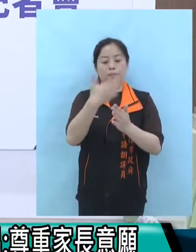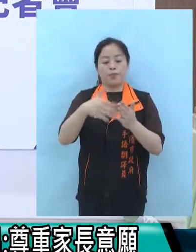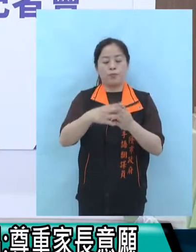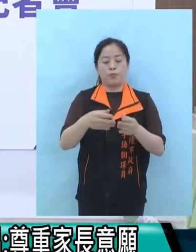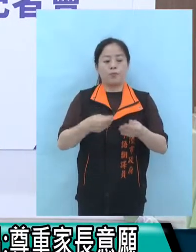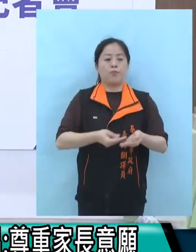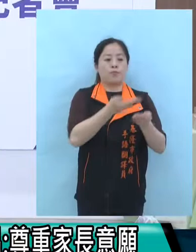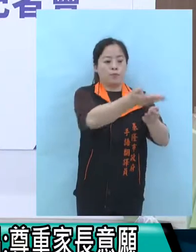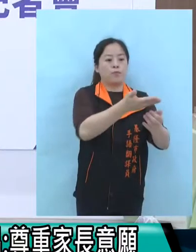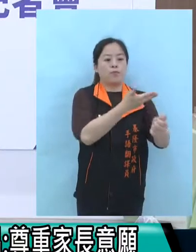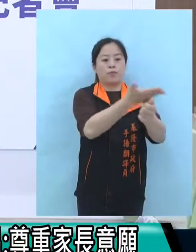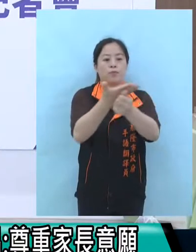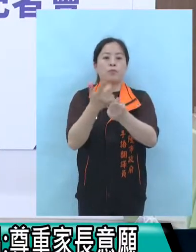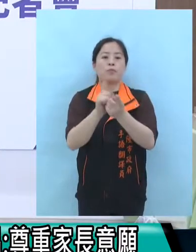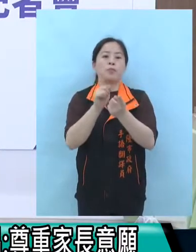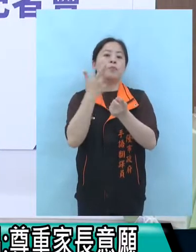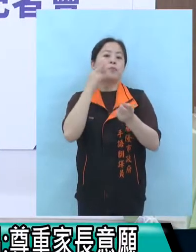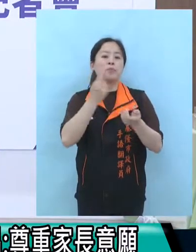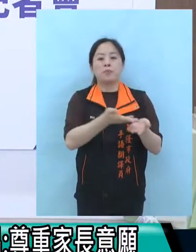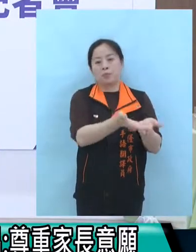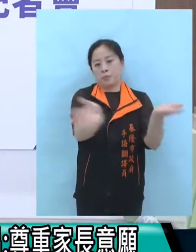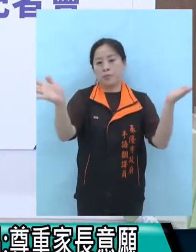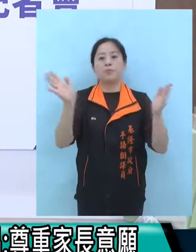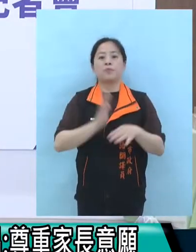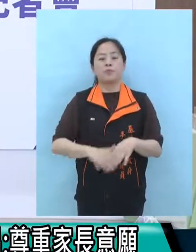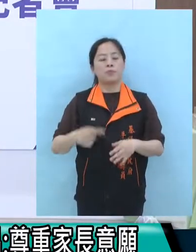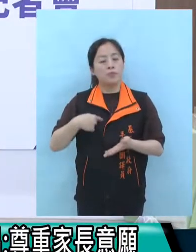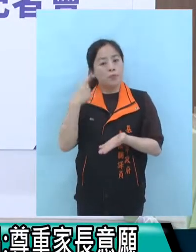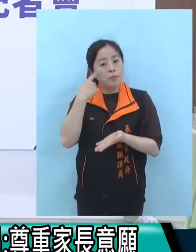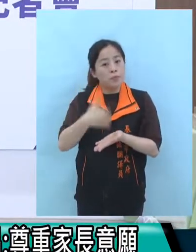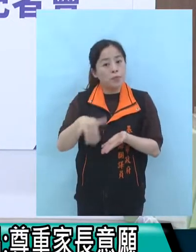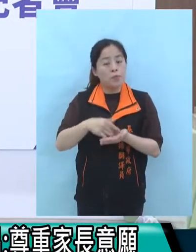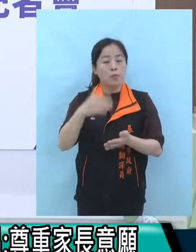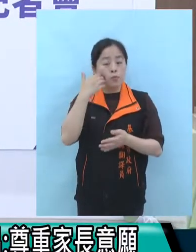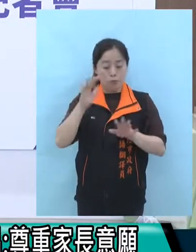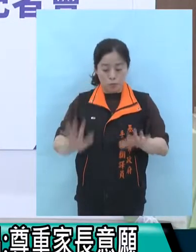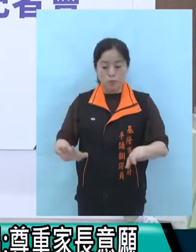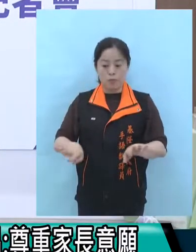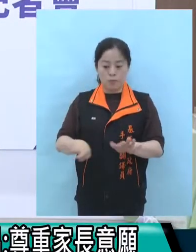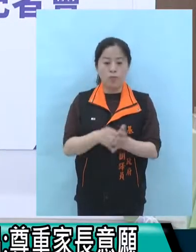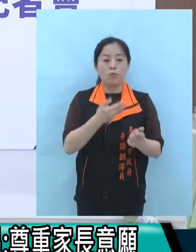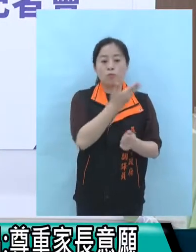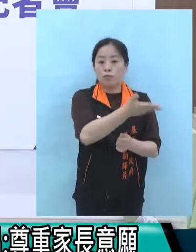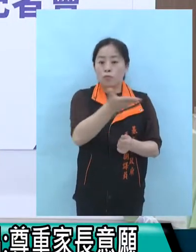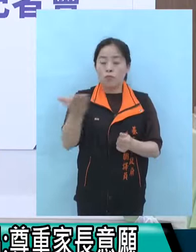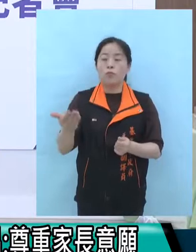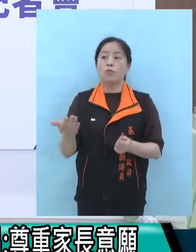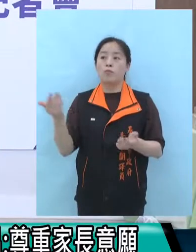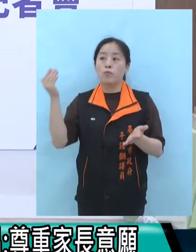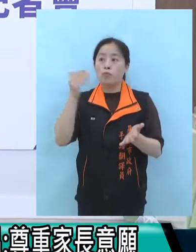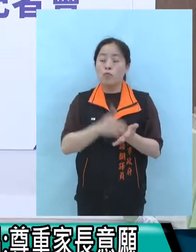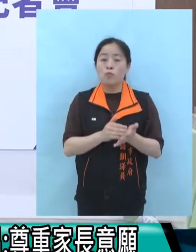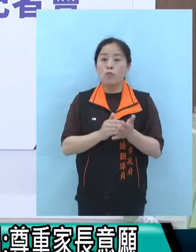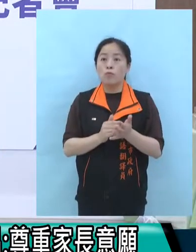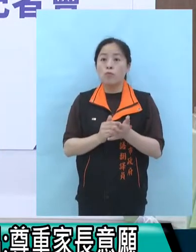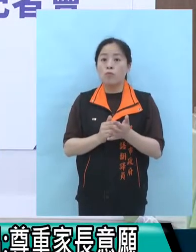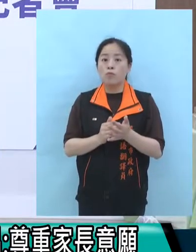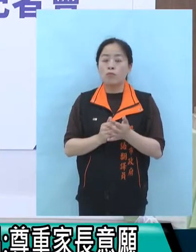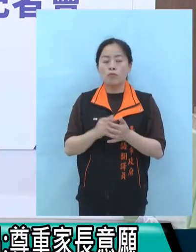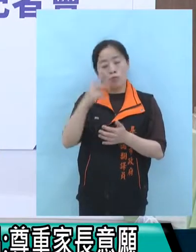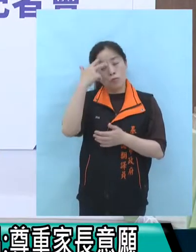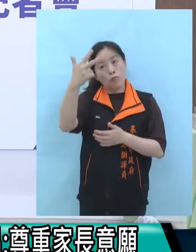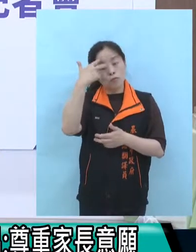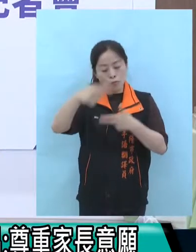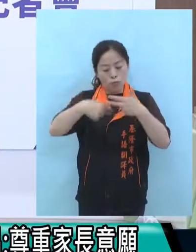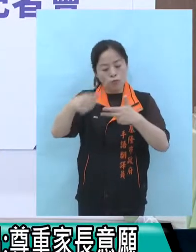给我们的家长。好，那我们估计如果是从今天发放然后到这个七天的一